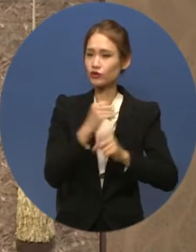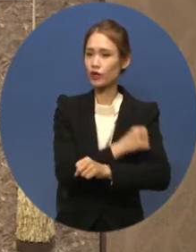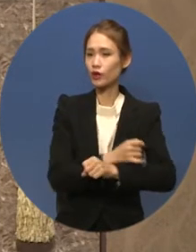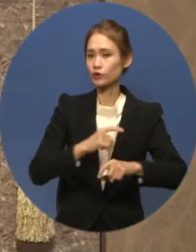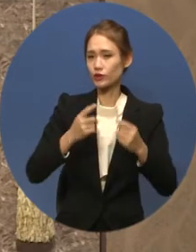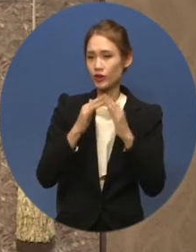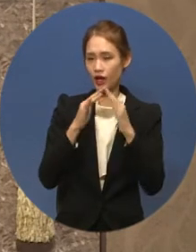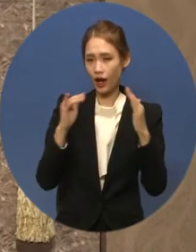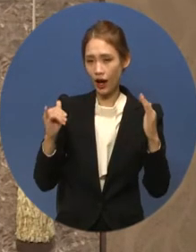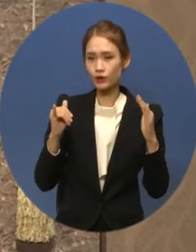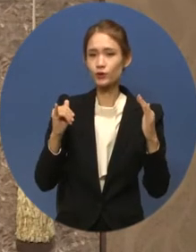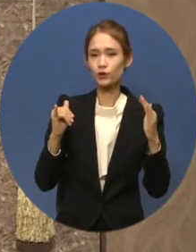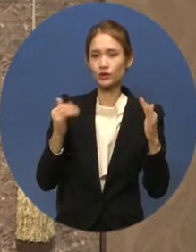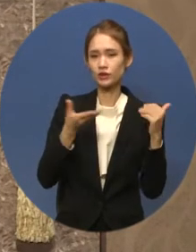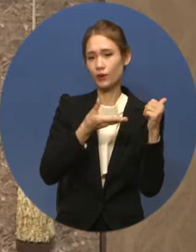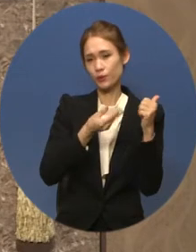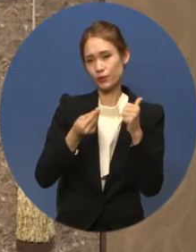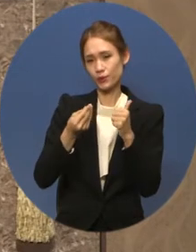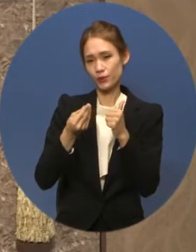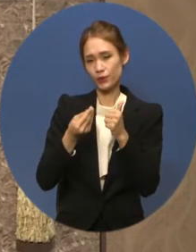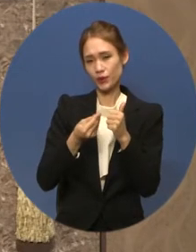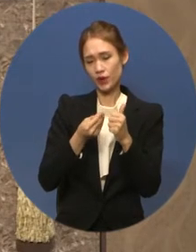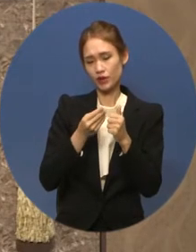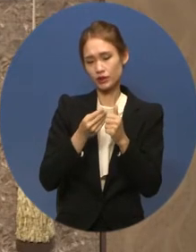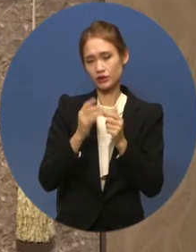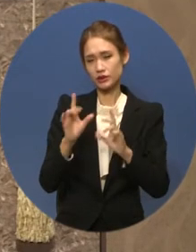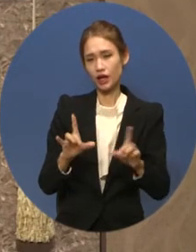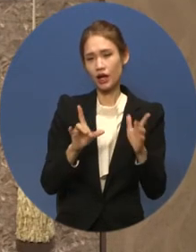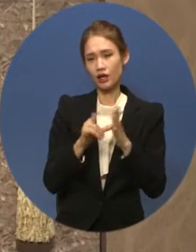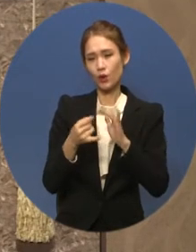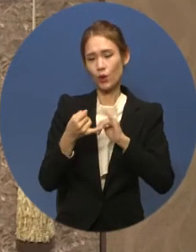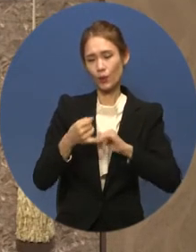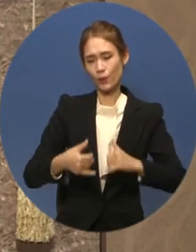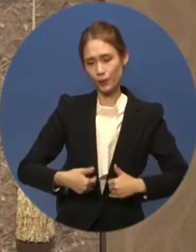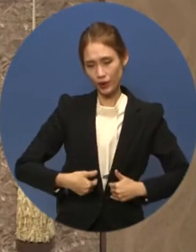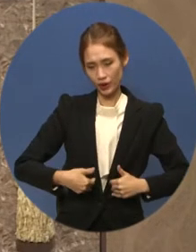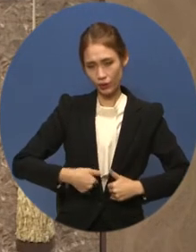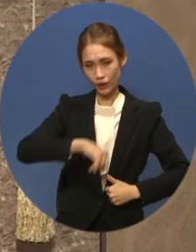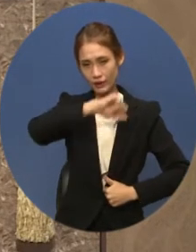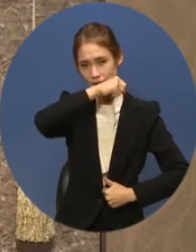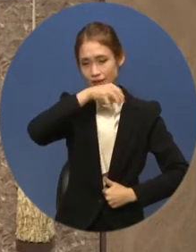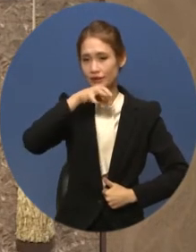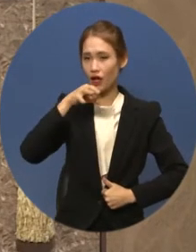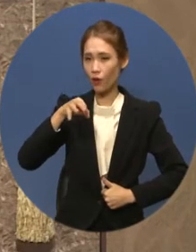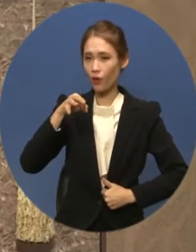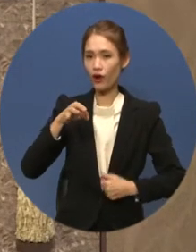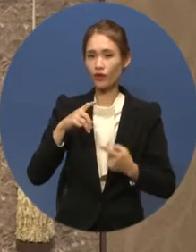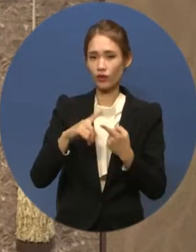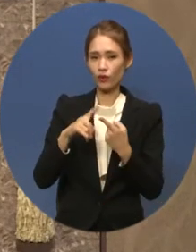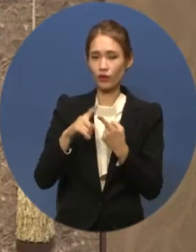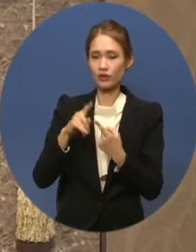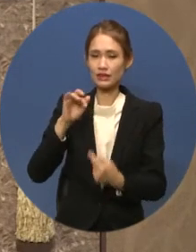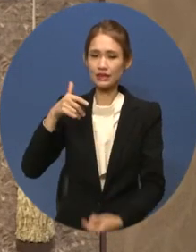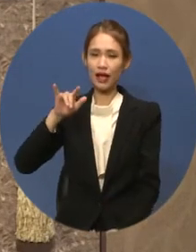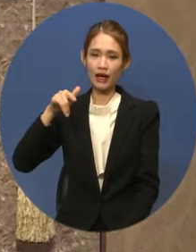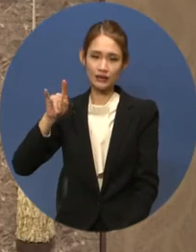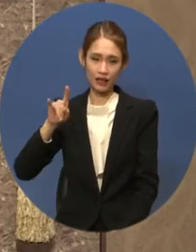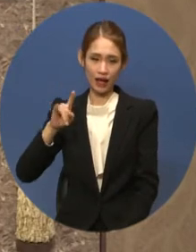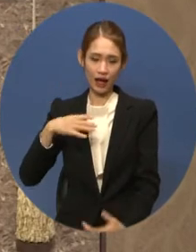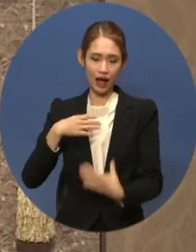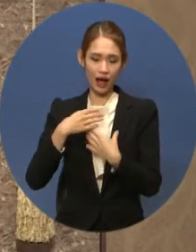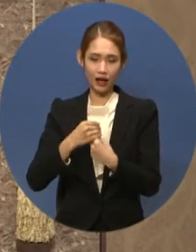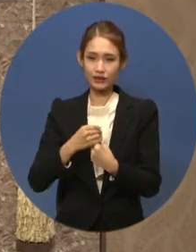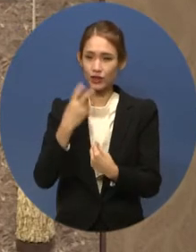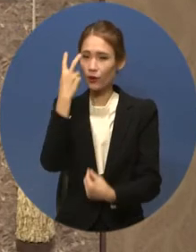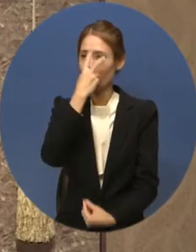가족들을 모실 때에 거기에 필요한 재원 이라든가 뭐 자제해 라든가 또 안전